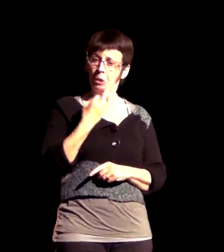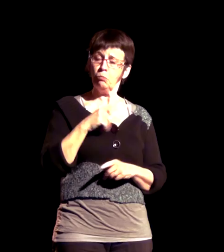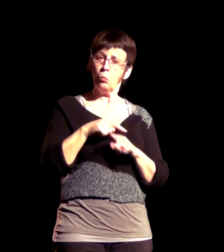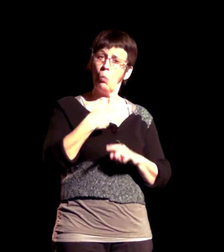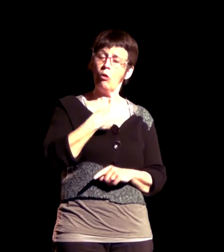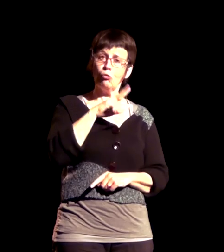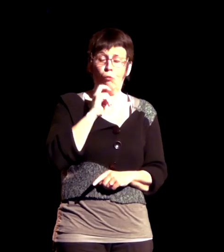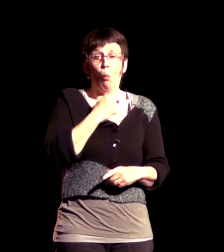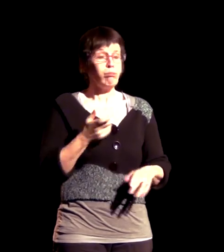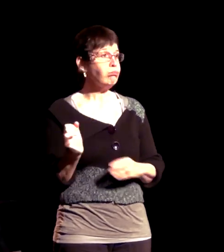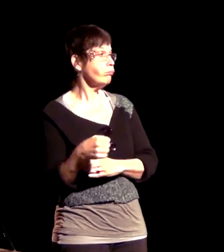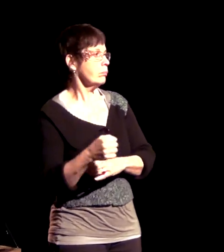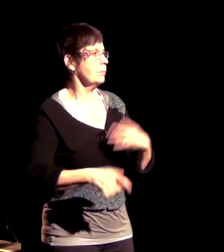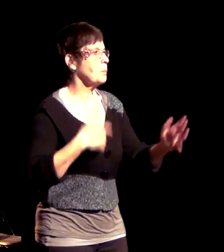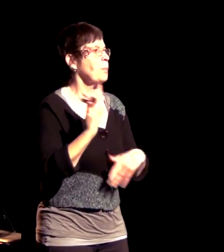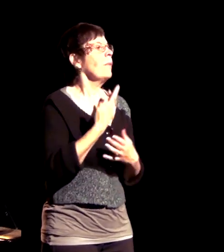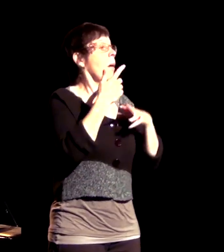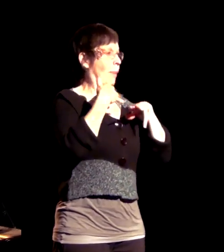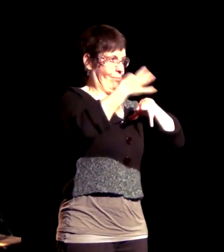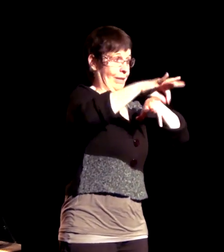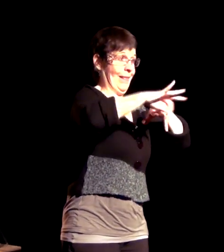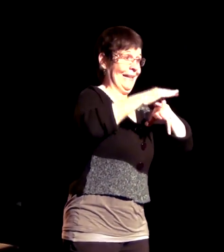ans de psychanalyse, et après j'étais juive.